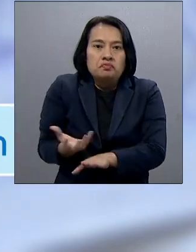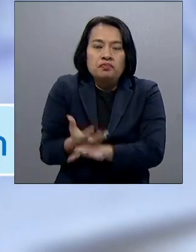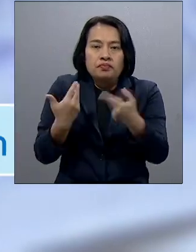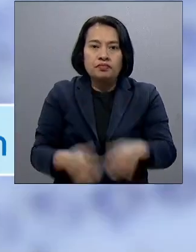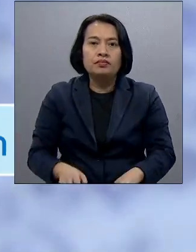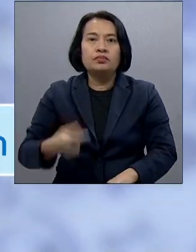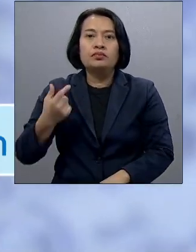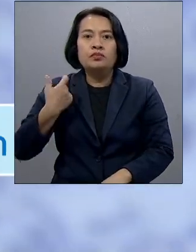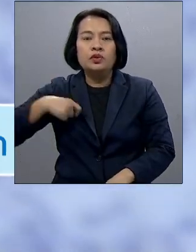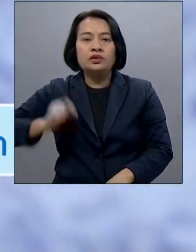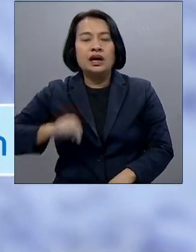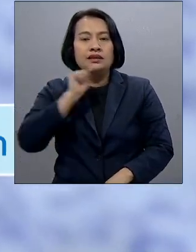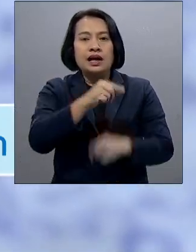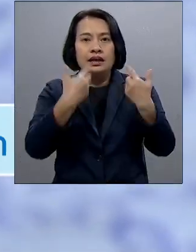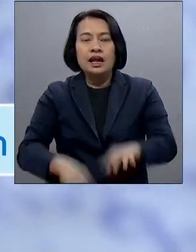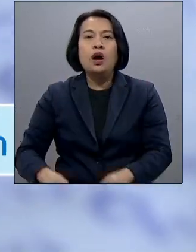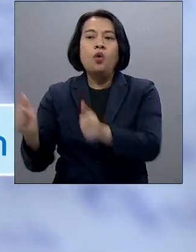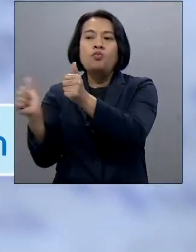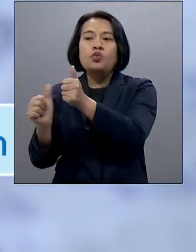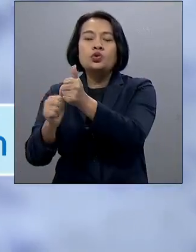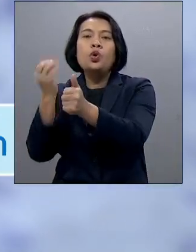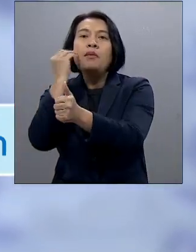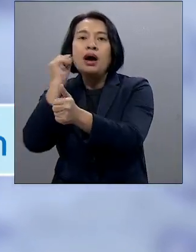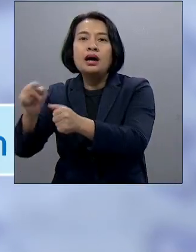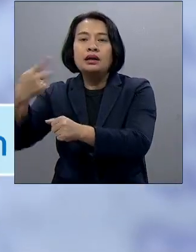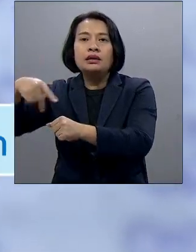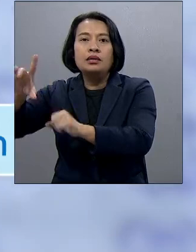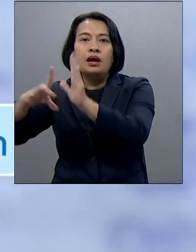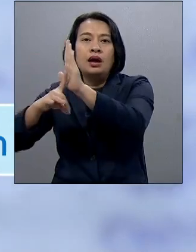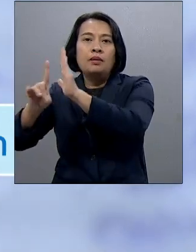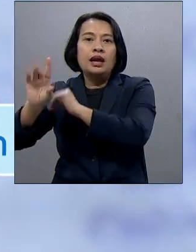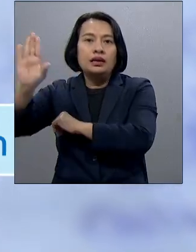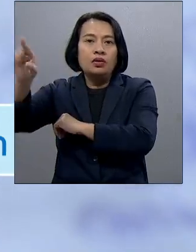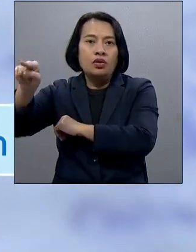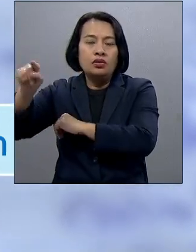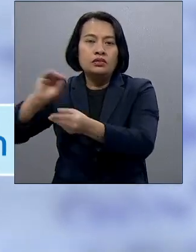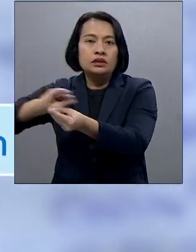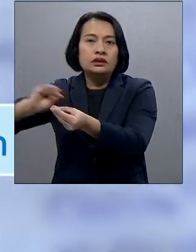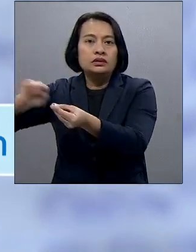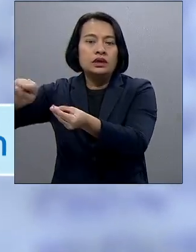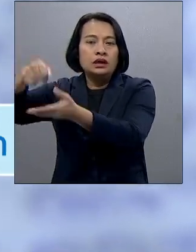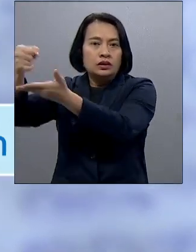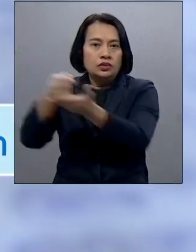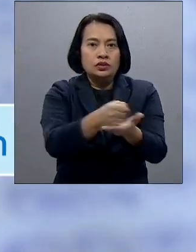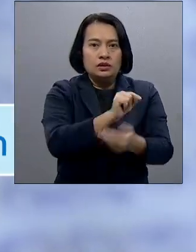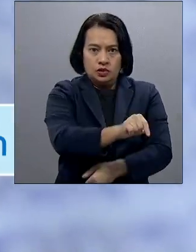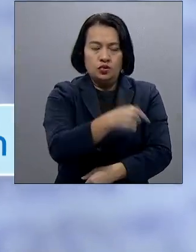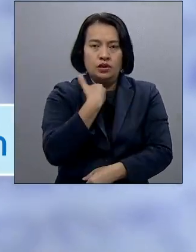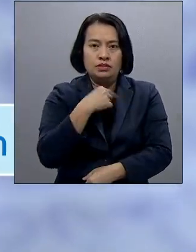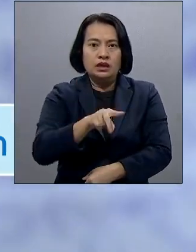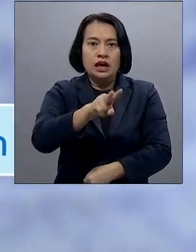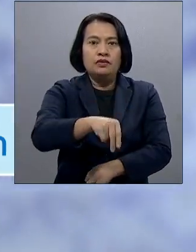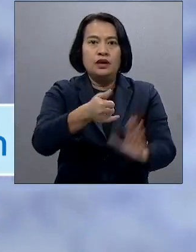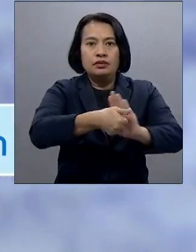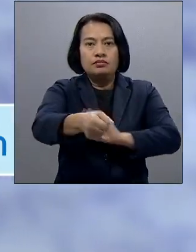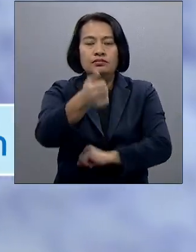จากผู้ใหญ่บ้านและผู้ช่วยผู้ใหญ่บ้านว่ามีปลัดจังหวัดฉะเชิงเทราปลัดเลยนะคะจะมาช่วยเหลือคดีความให้สามีเธอออกมาจ